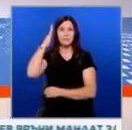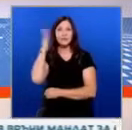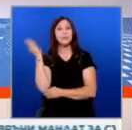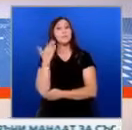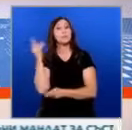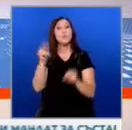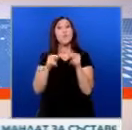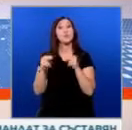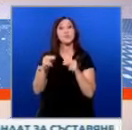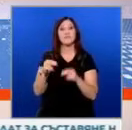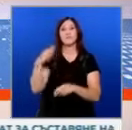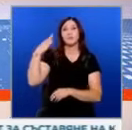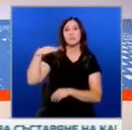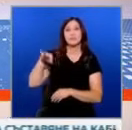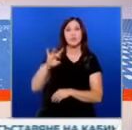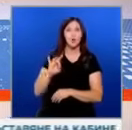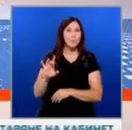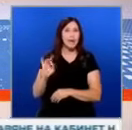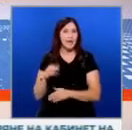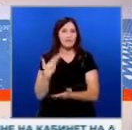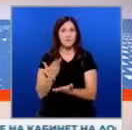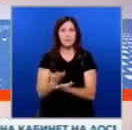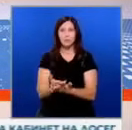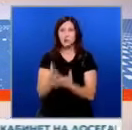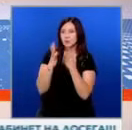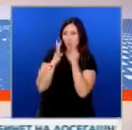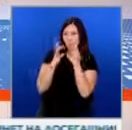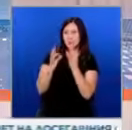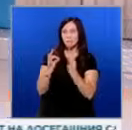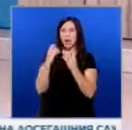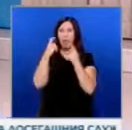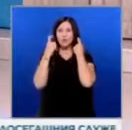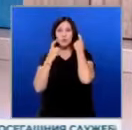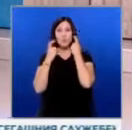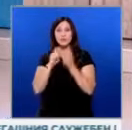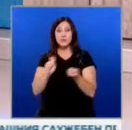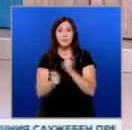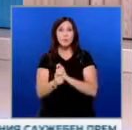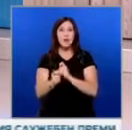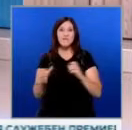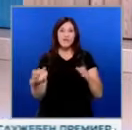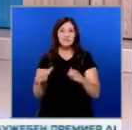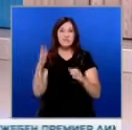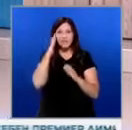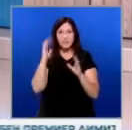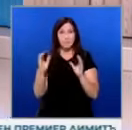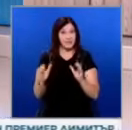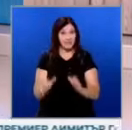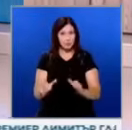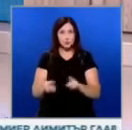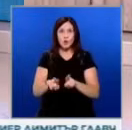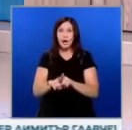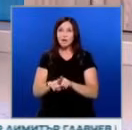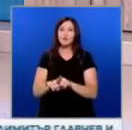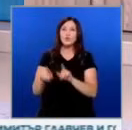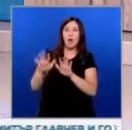и беше посъветван от президента Румен Радев да предложи внимателно обмислени промени в състава на правителството, както